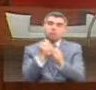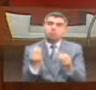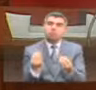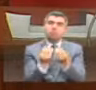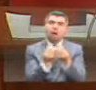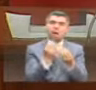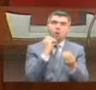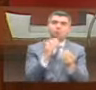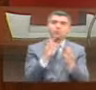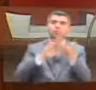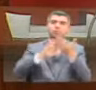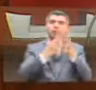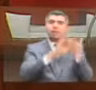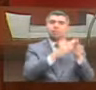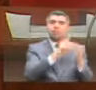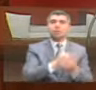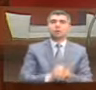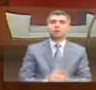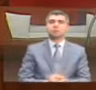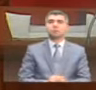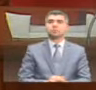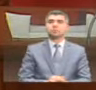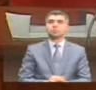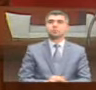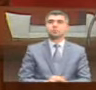المرضى، تقدم به